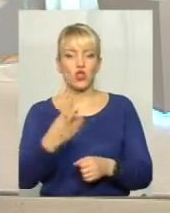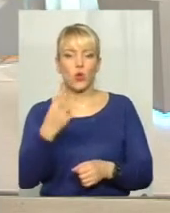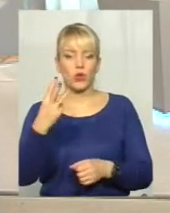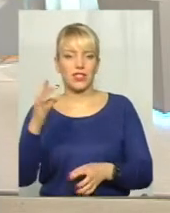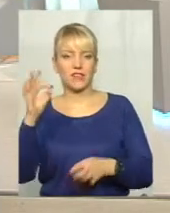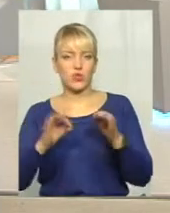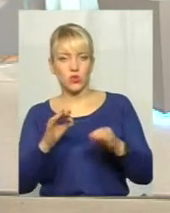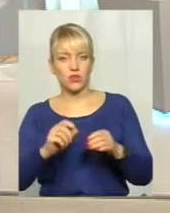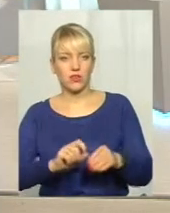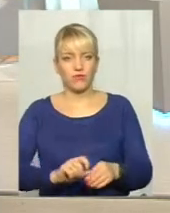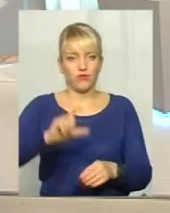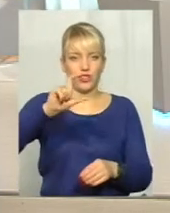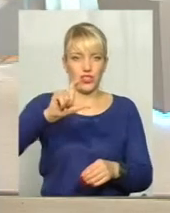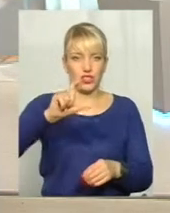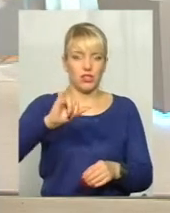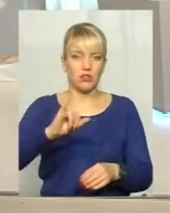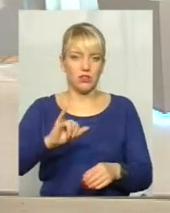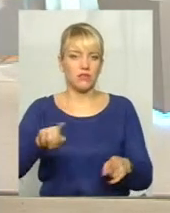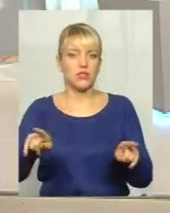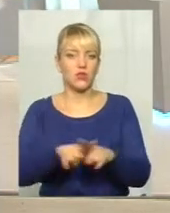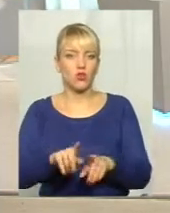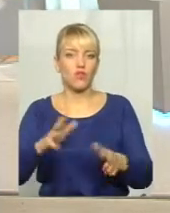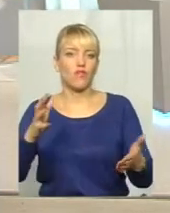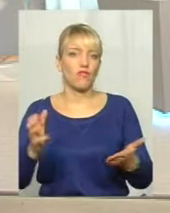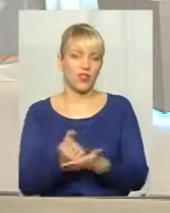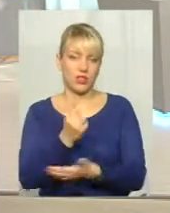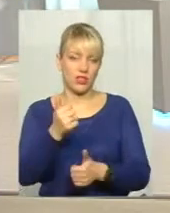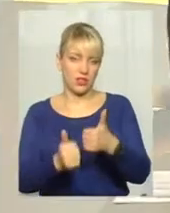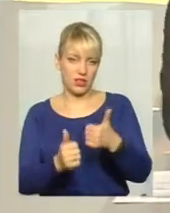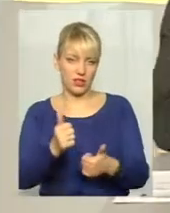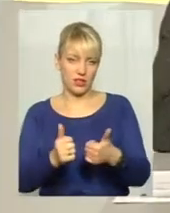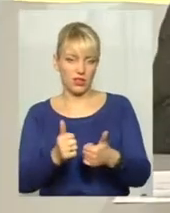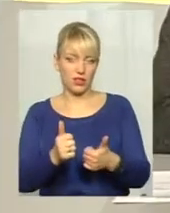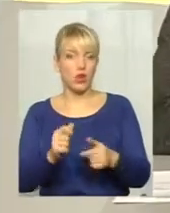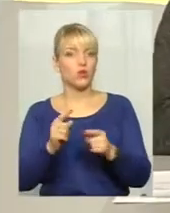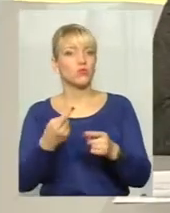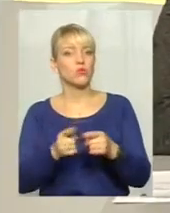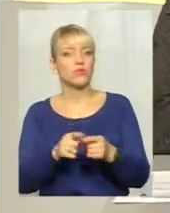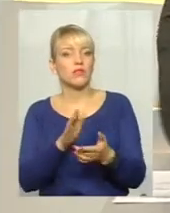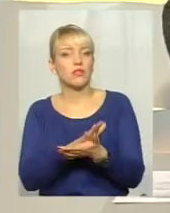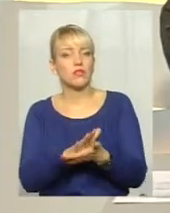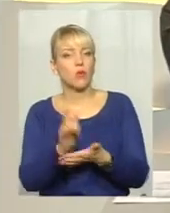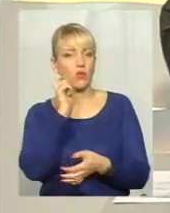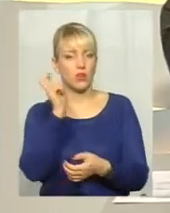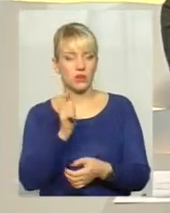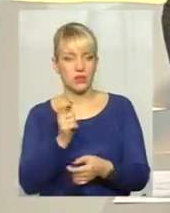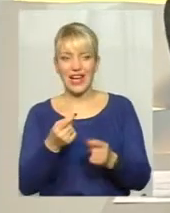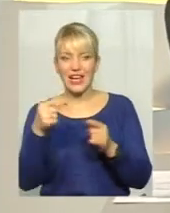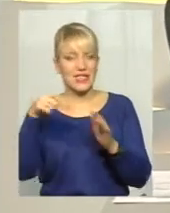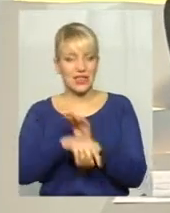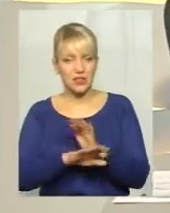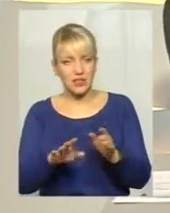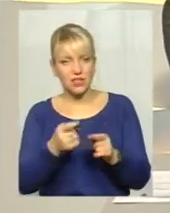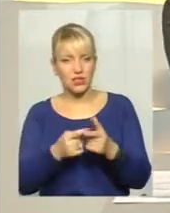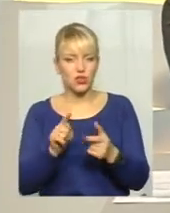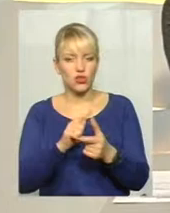ніж іноземний, і виграти тендер, тому що він український. Чи не означає це те, що оці виробники, ну, мабуть, все ж таки